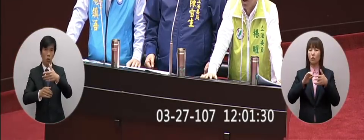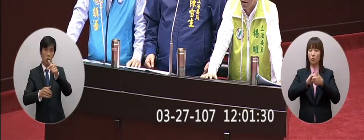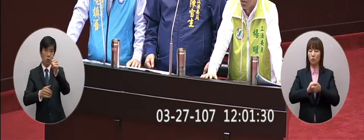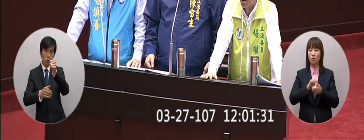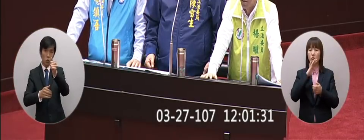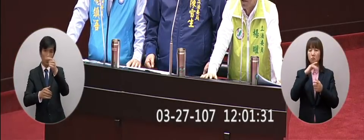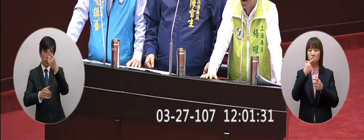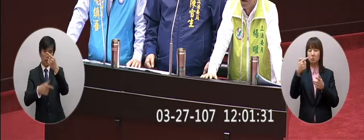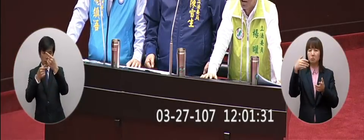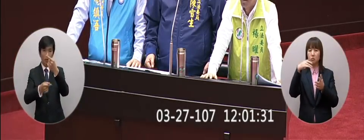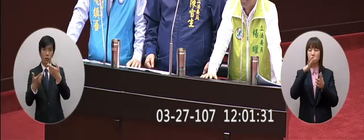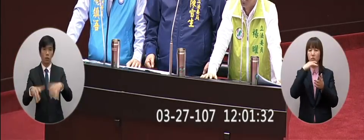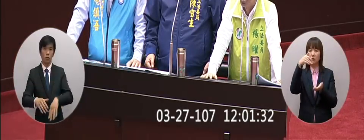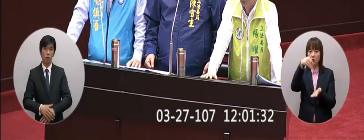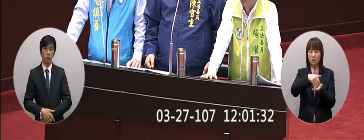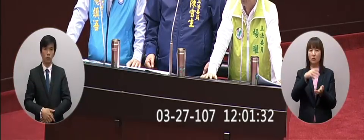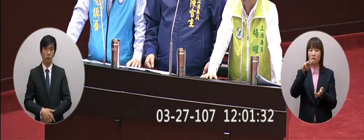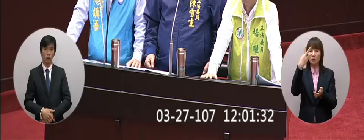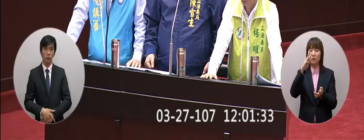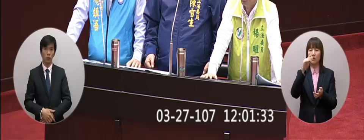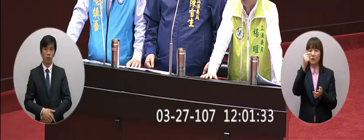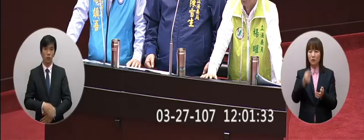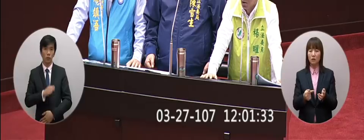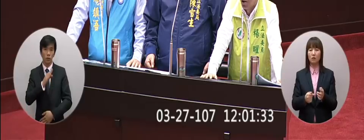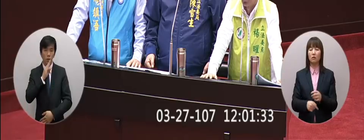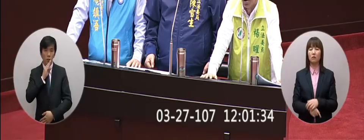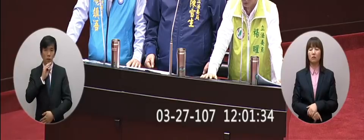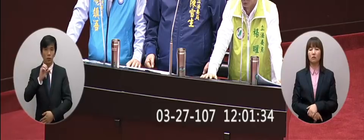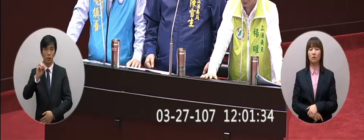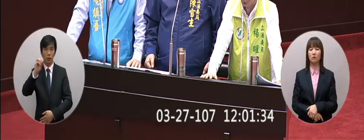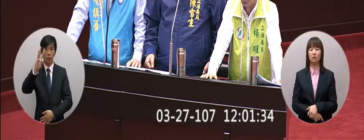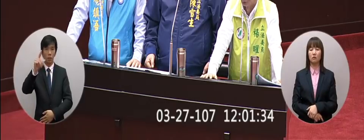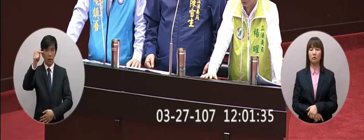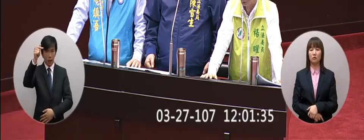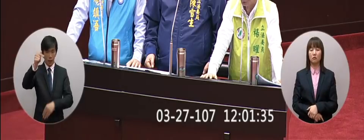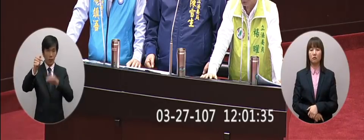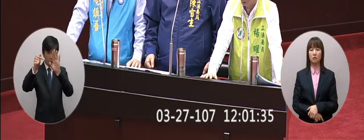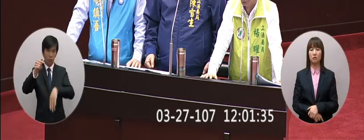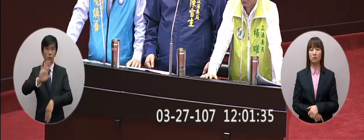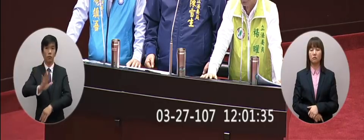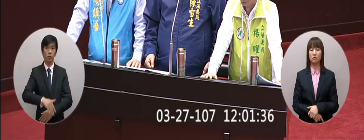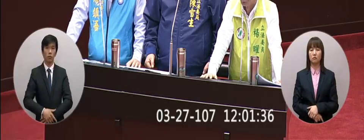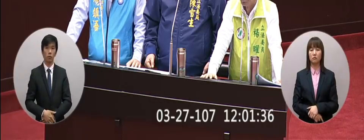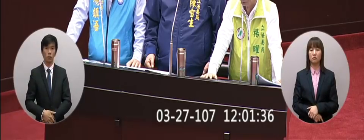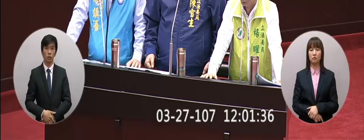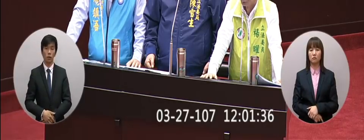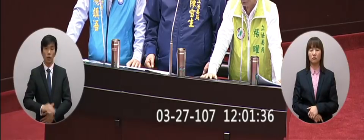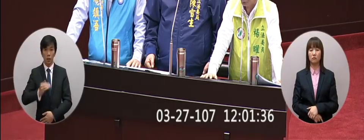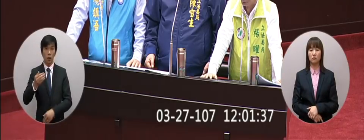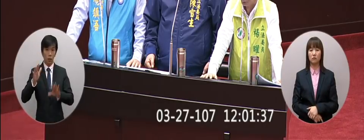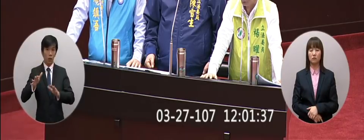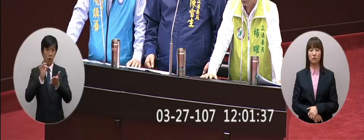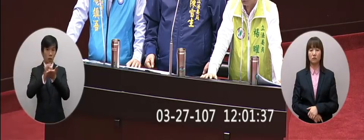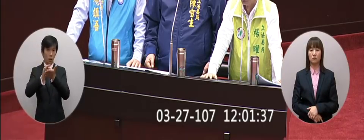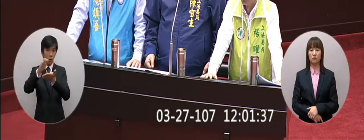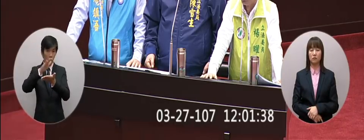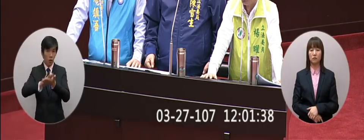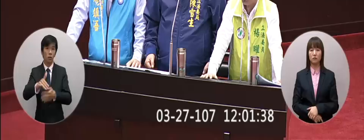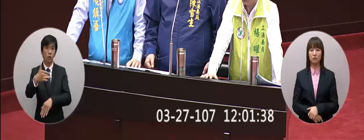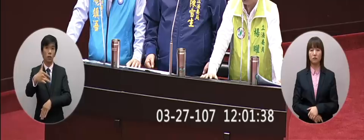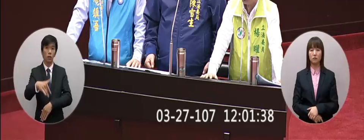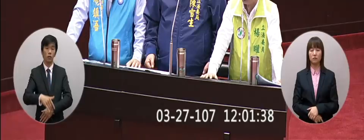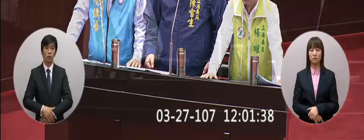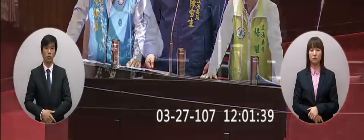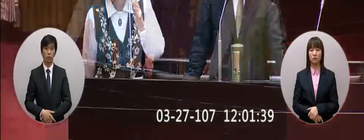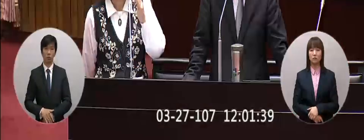是最少300亿， 是不低于300亿，没有错。那因为还没有用罄，所以呢，那个